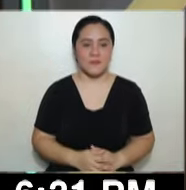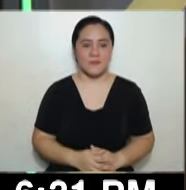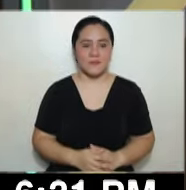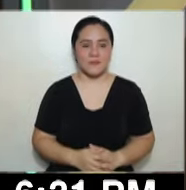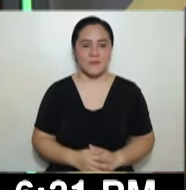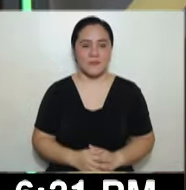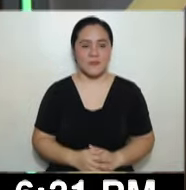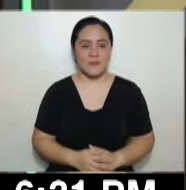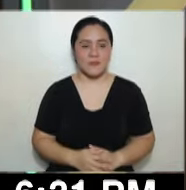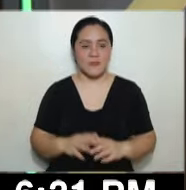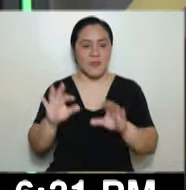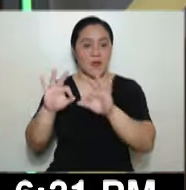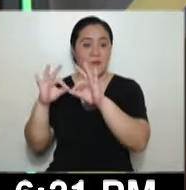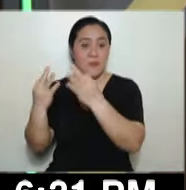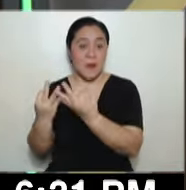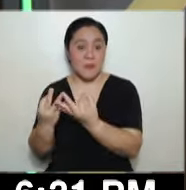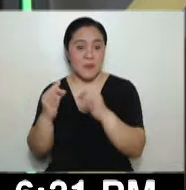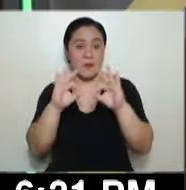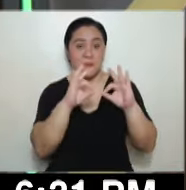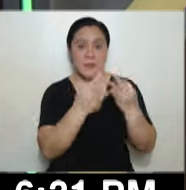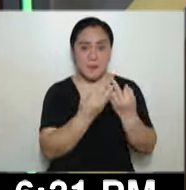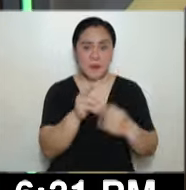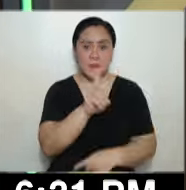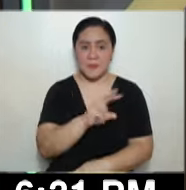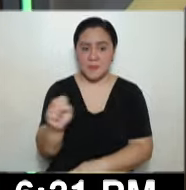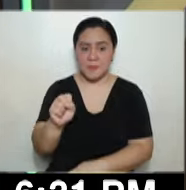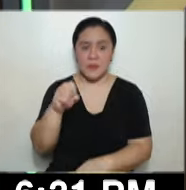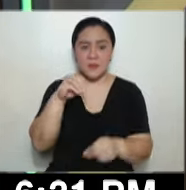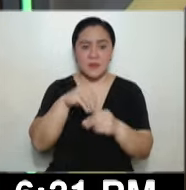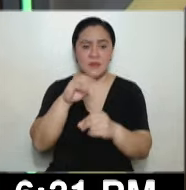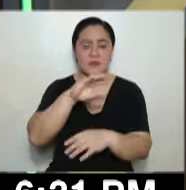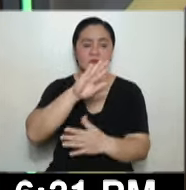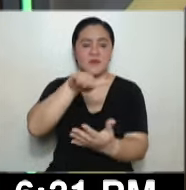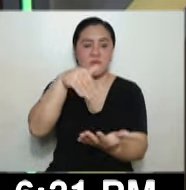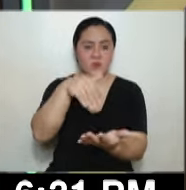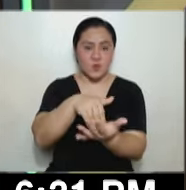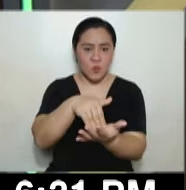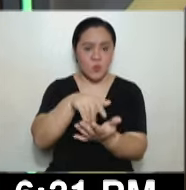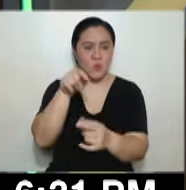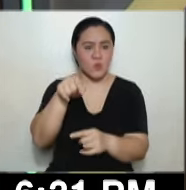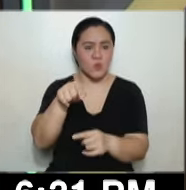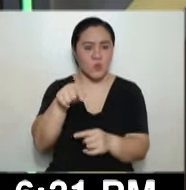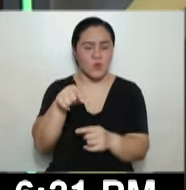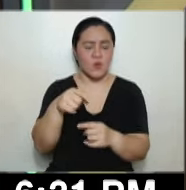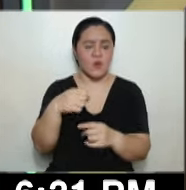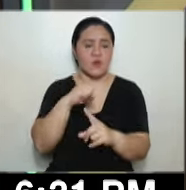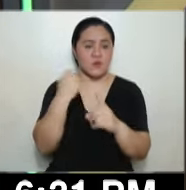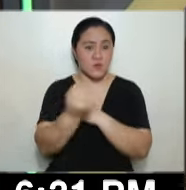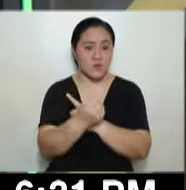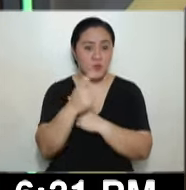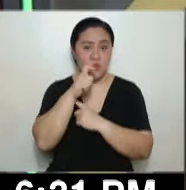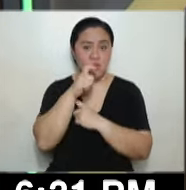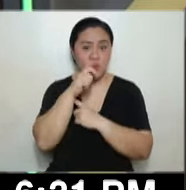Pamilya Laban ay kapamilya din sa ganitong sitwasyon. May masasabing matatalo pa ba sa kanila?